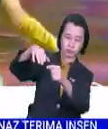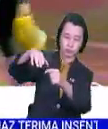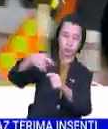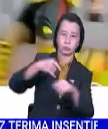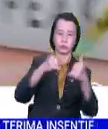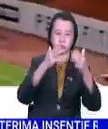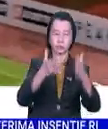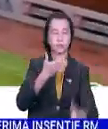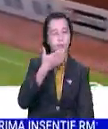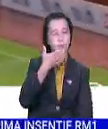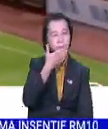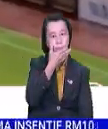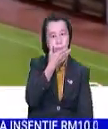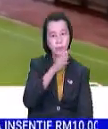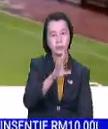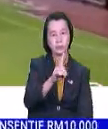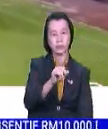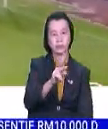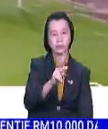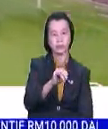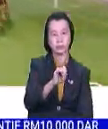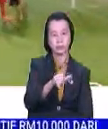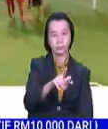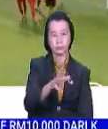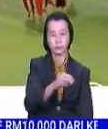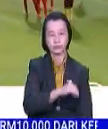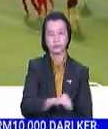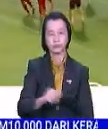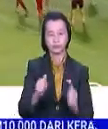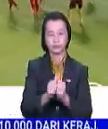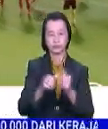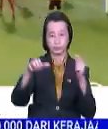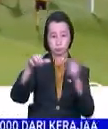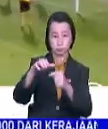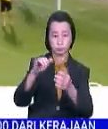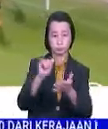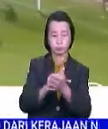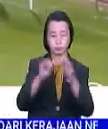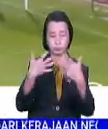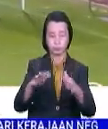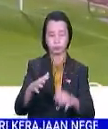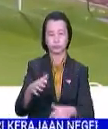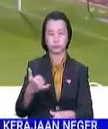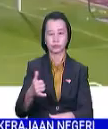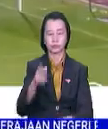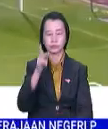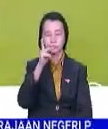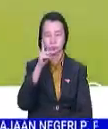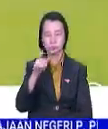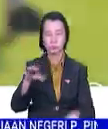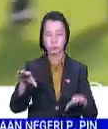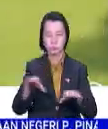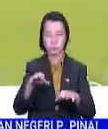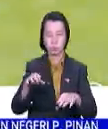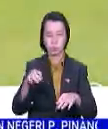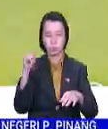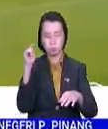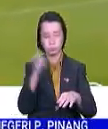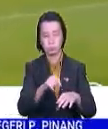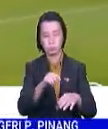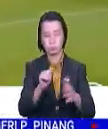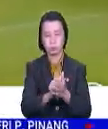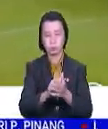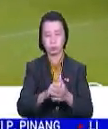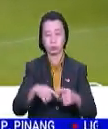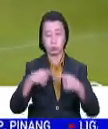jaringan pemain muda Ahmad Daniel Ahmad Asri. Tersentak dengan jaringan itu, anak buah Aidil Syahrin Sahak melakukan serangan bertali arus